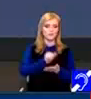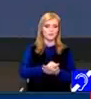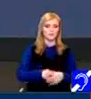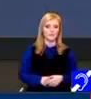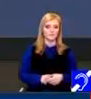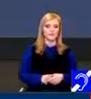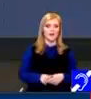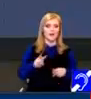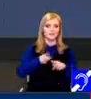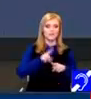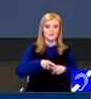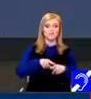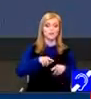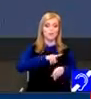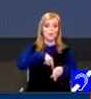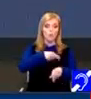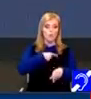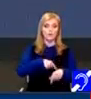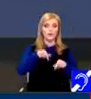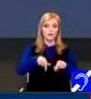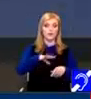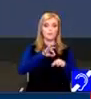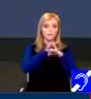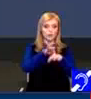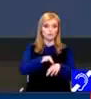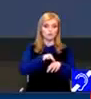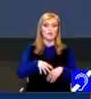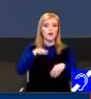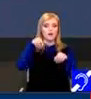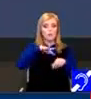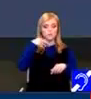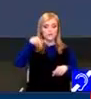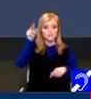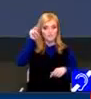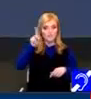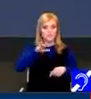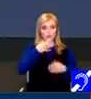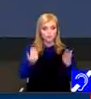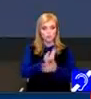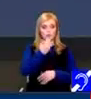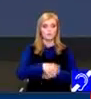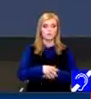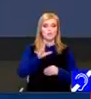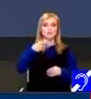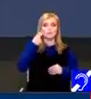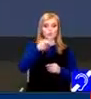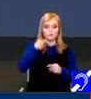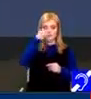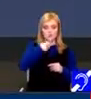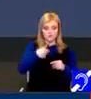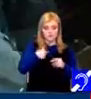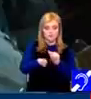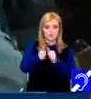aceste 54 de ore, precum am trăit-o și eu, înveți foarte multe chestii noi și te îmbunătățești pe tine